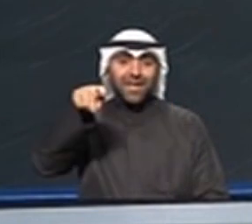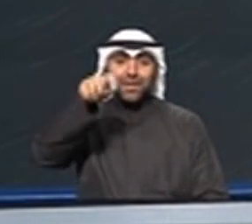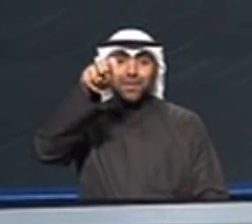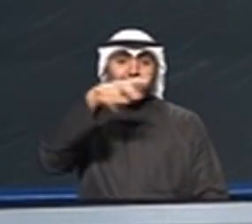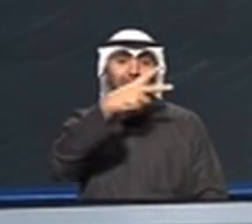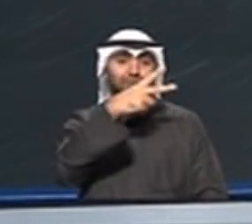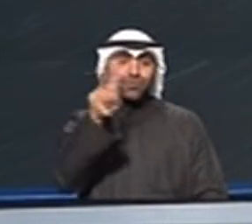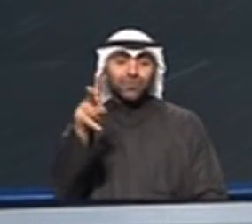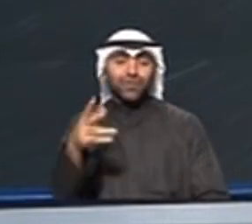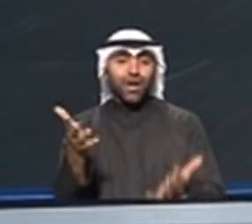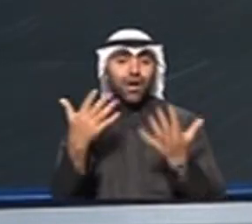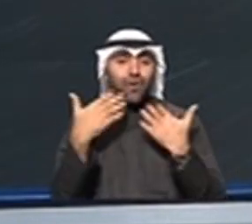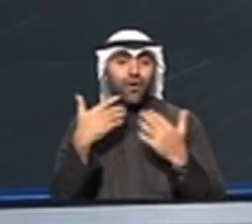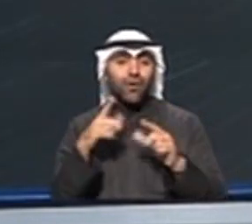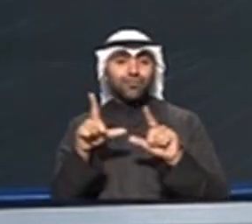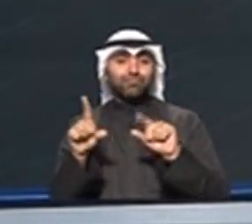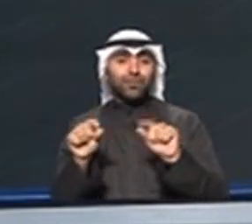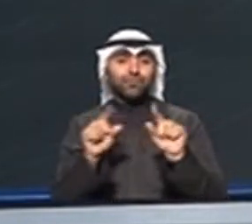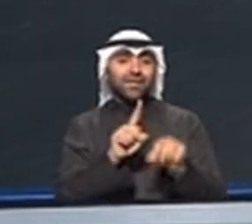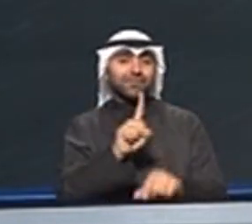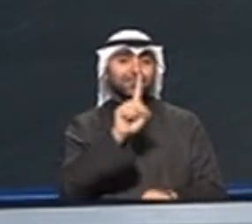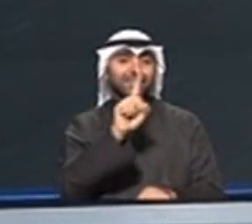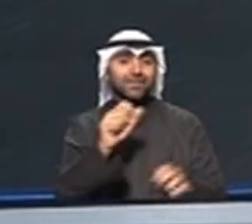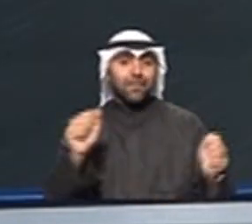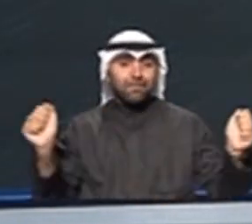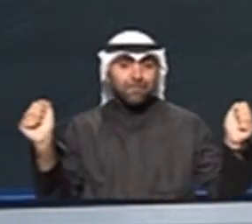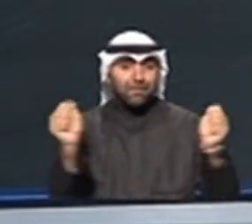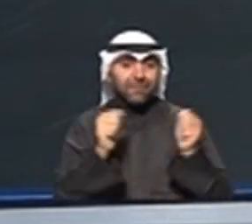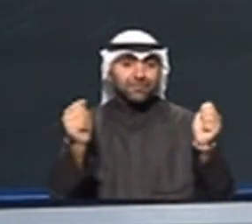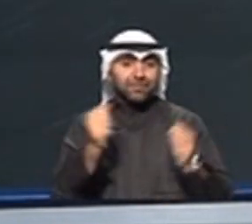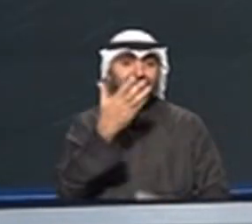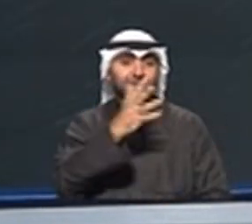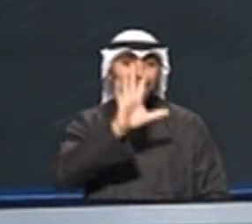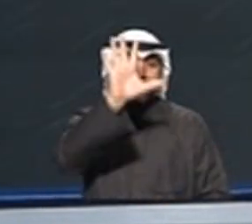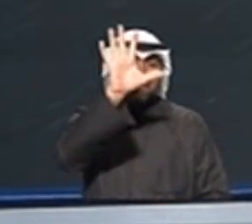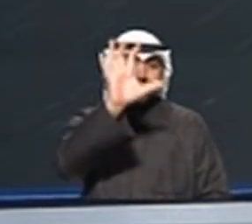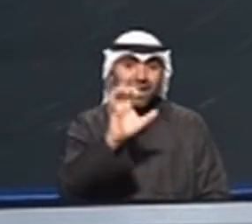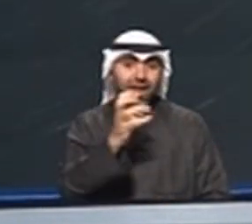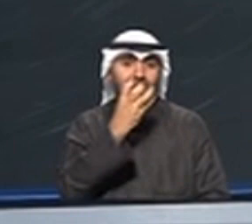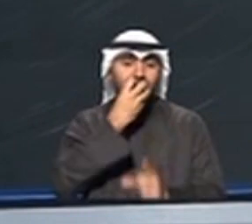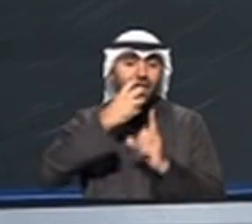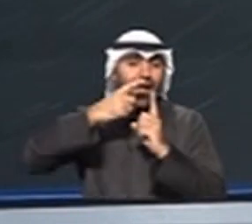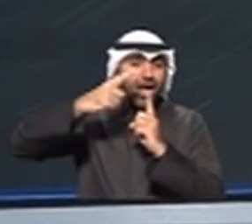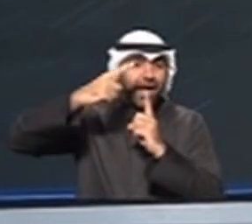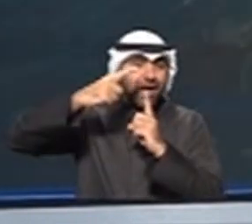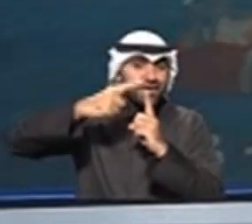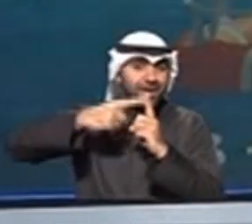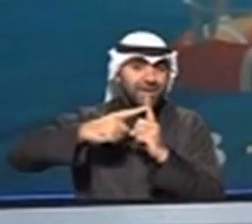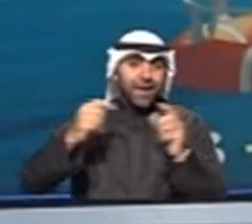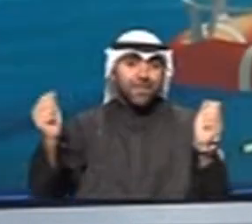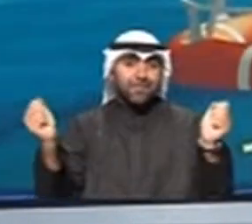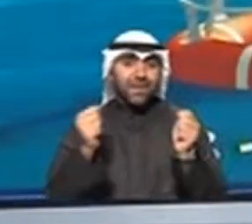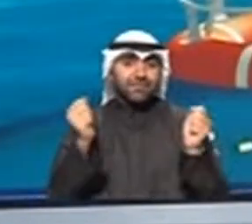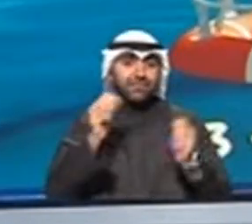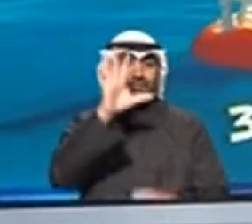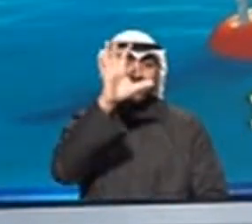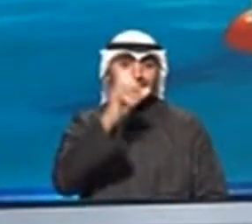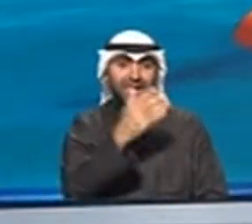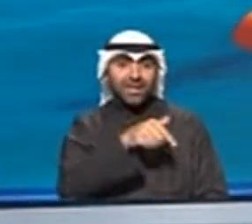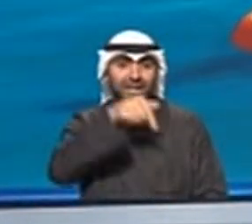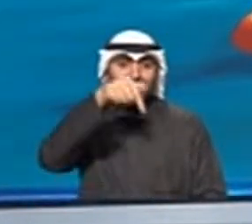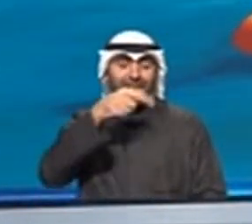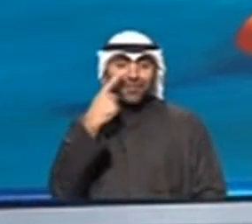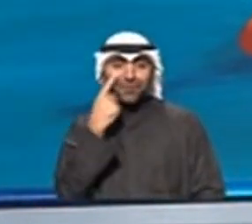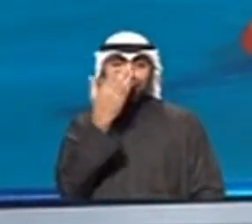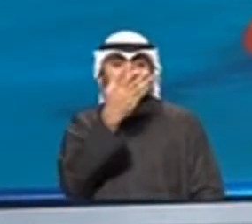بين 12 إلى 16 درجة مئوية خلال فترة المساء الأولى. وأجواء طبعا أكثر برودة راح تكون في الفترات المتأخرة من الليل